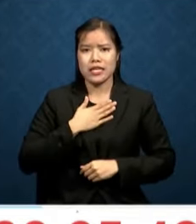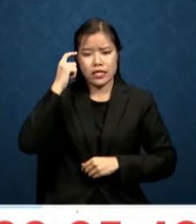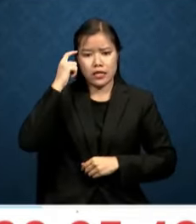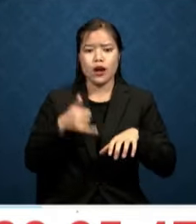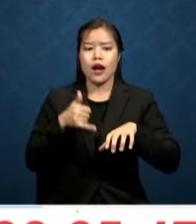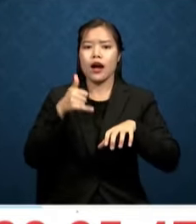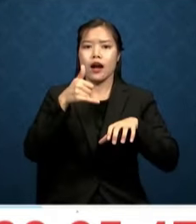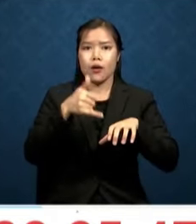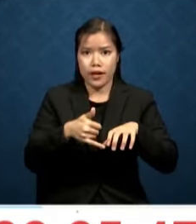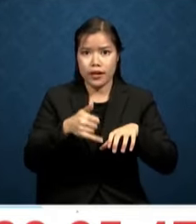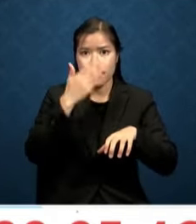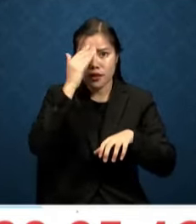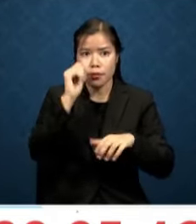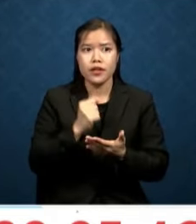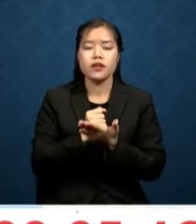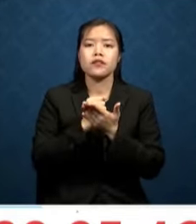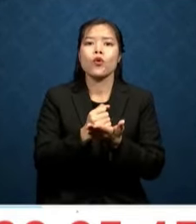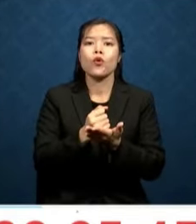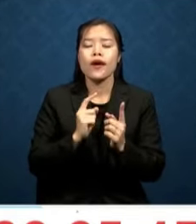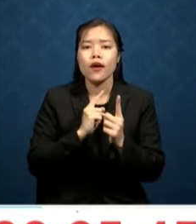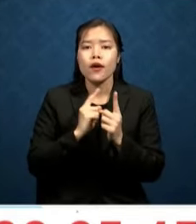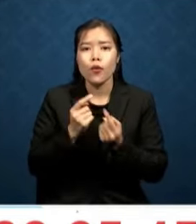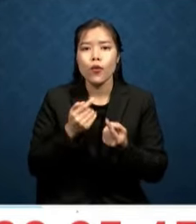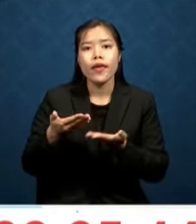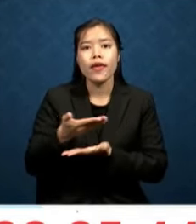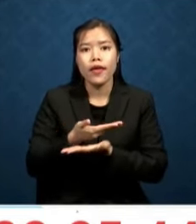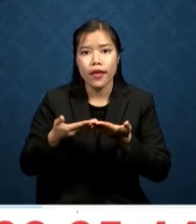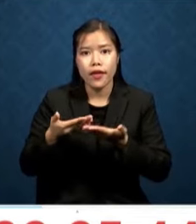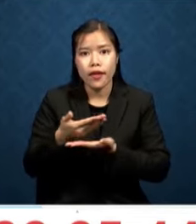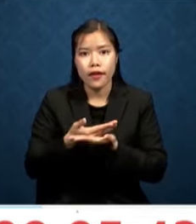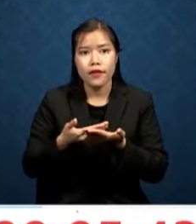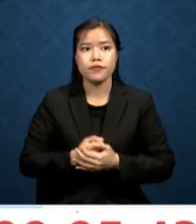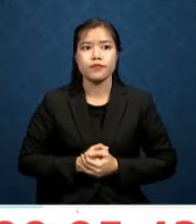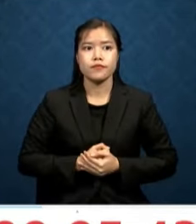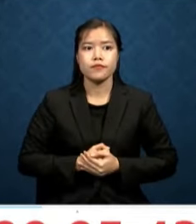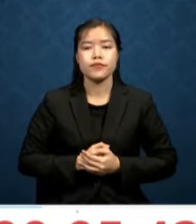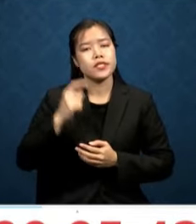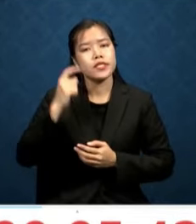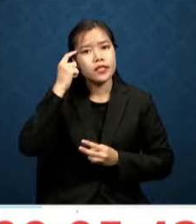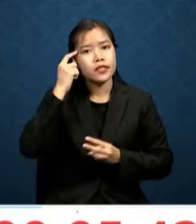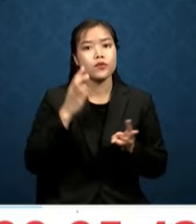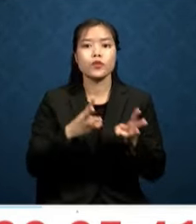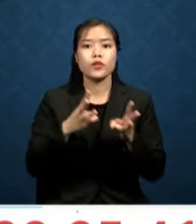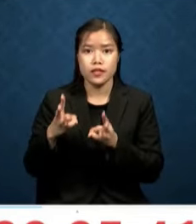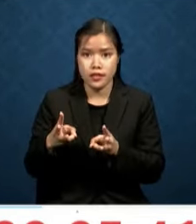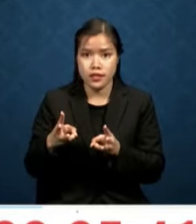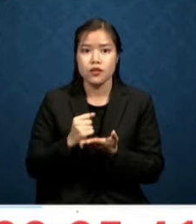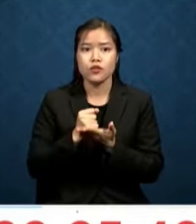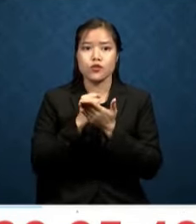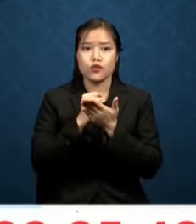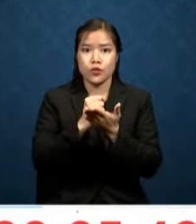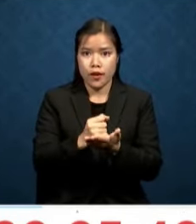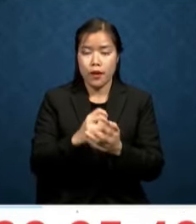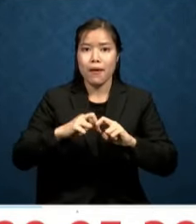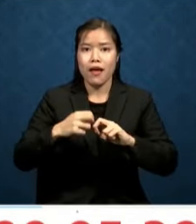าไปเพื่อทำการเจรจานะครับเพื่อจะหาวิธีหรือหาทางออกให้ได้ว่